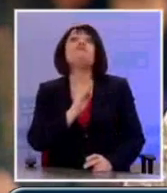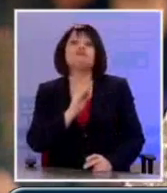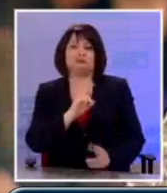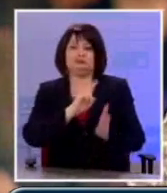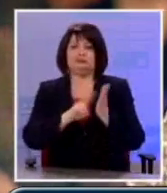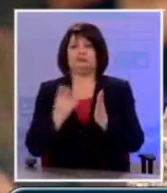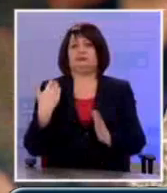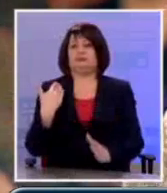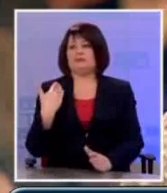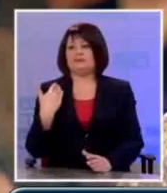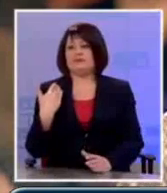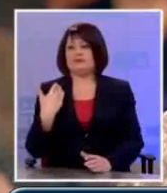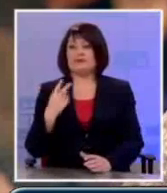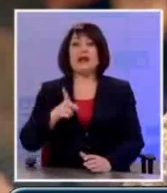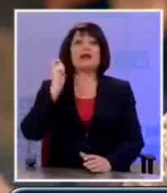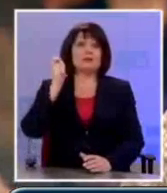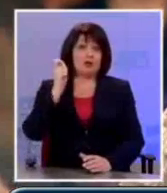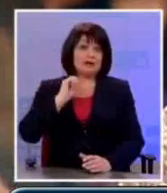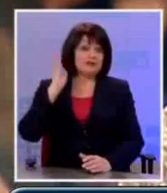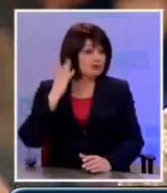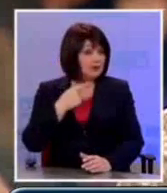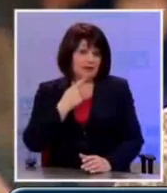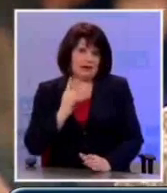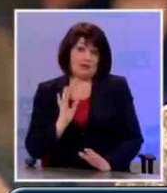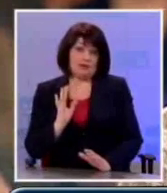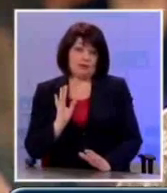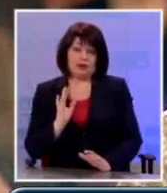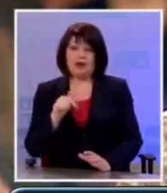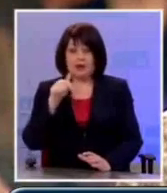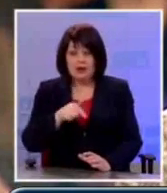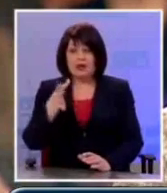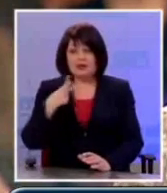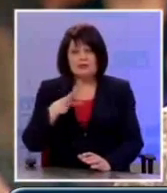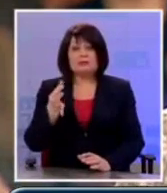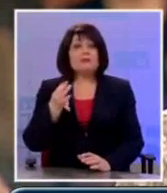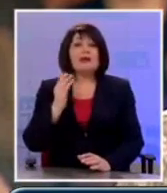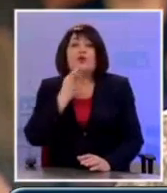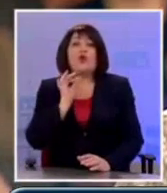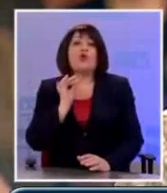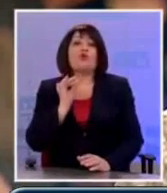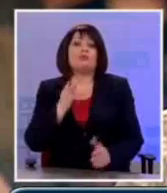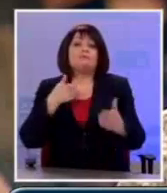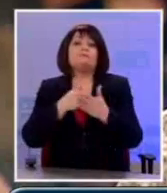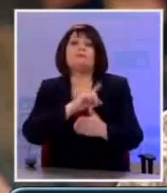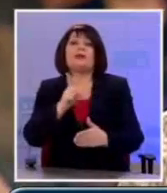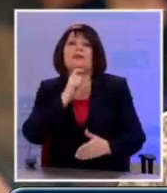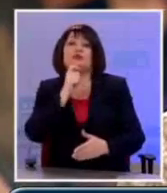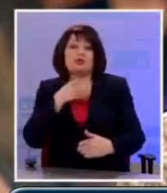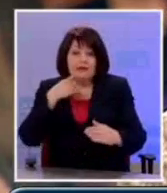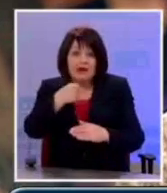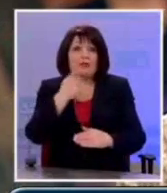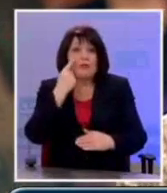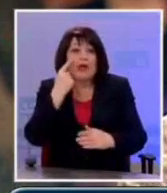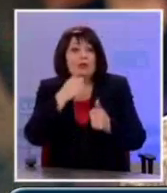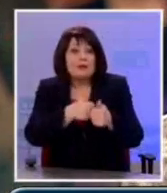τότε αξιωματικής αντιπολίτευσης. Θα ήθελα και για αυτό το θέμα να κάνετε αυτή